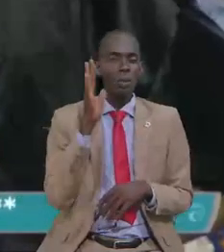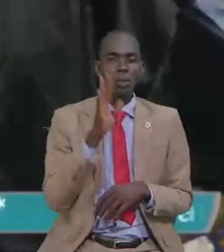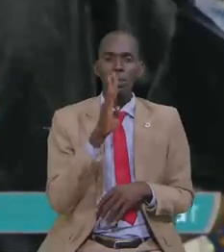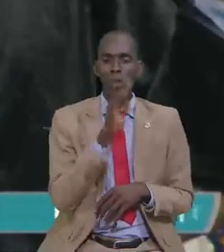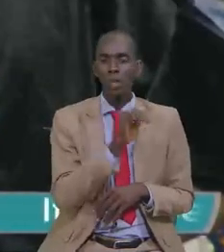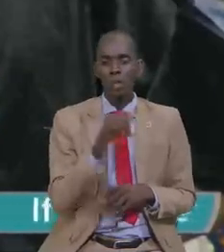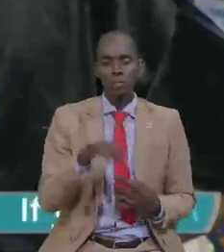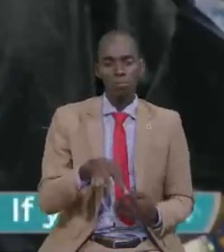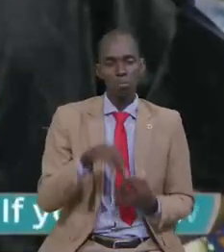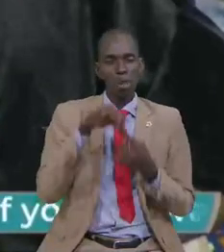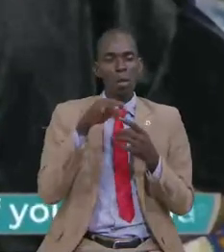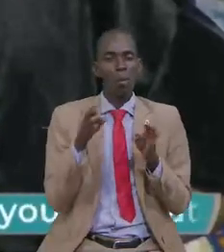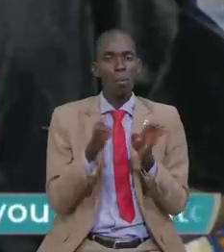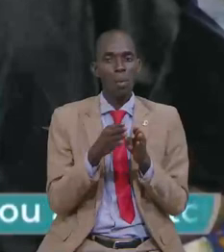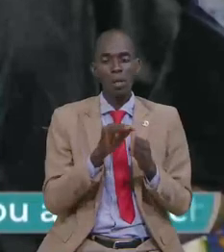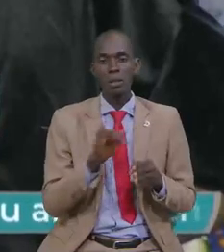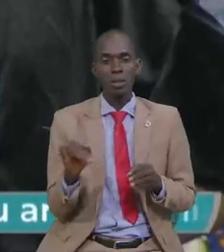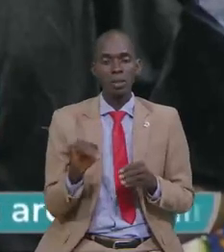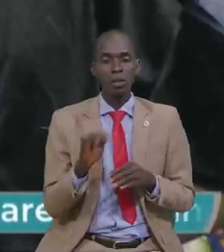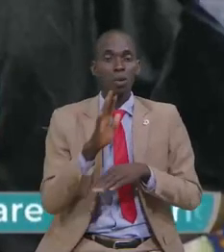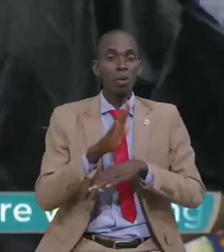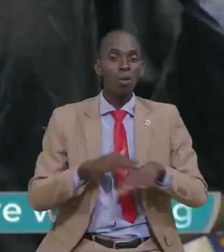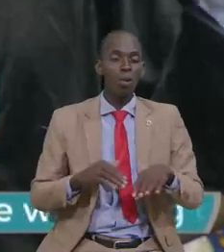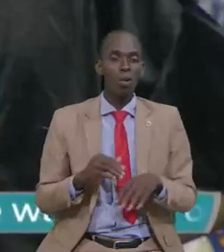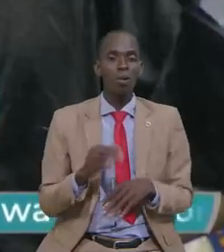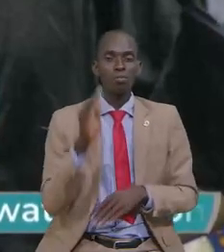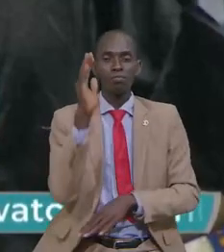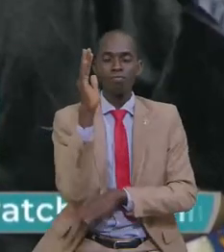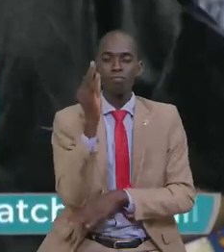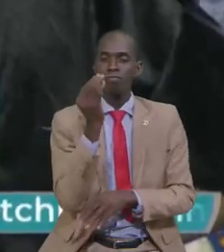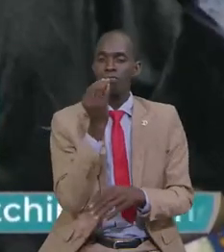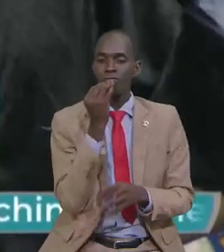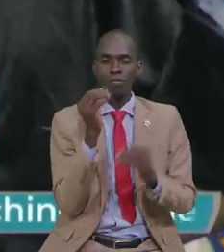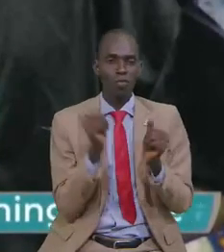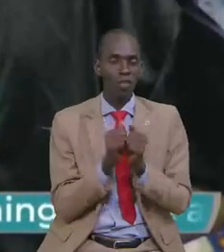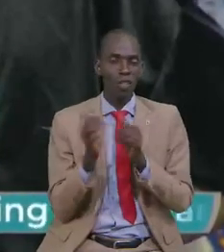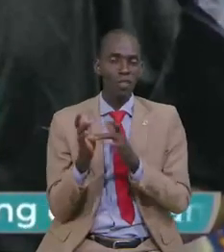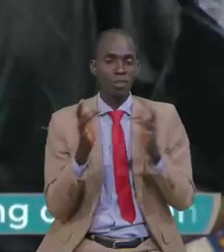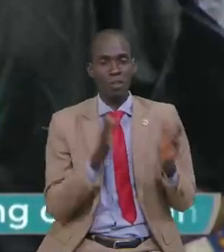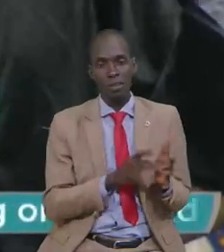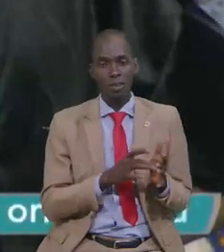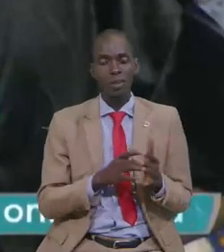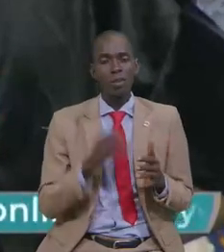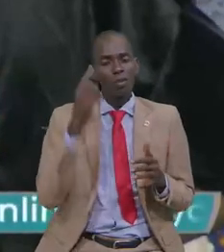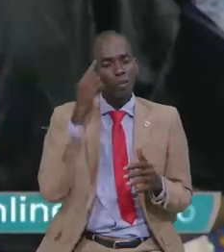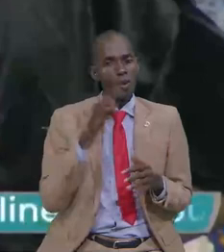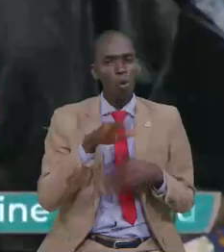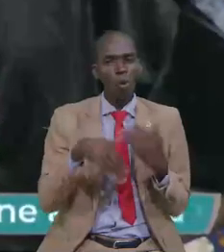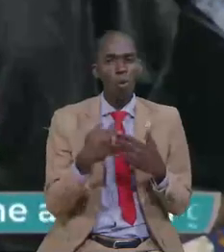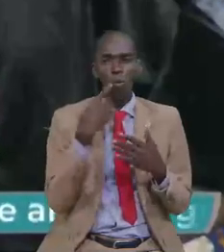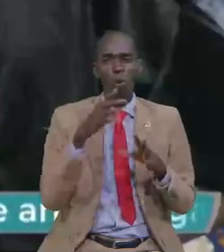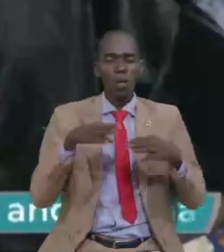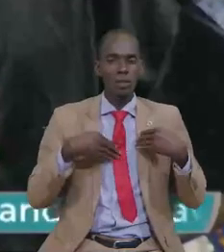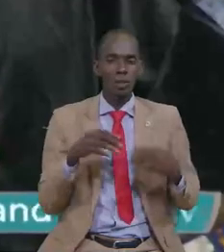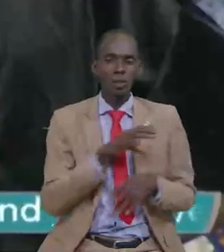Tous ceux qui ont donné leur vie à Christ auront une réunion ou bien un programme spécial